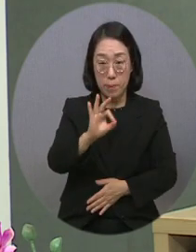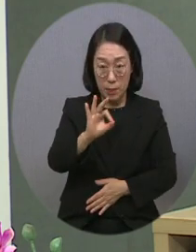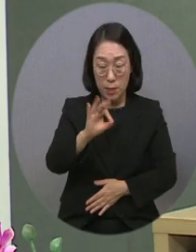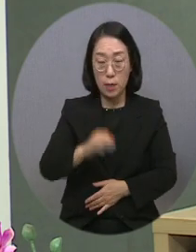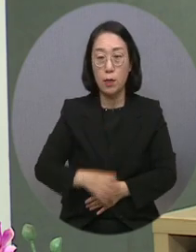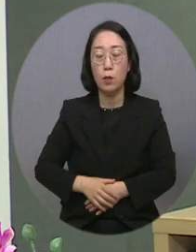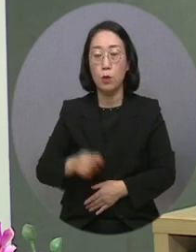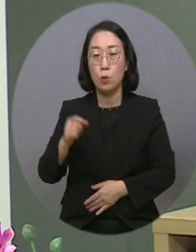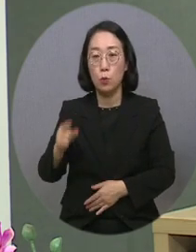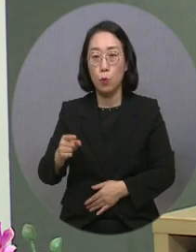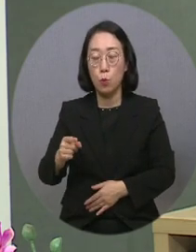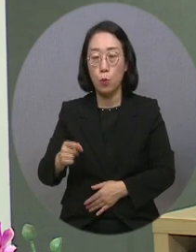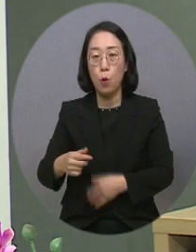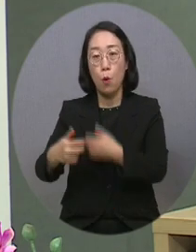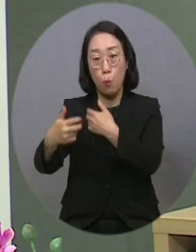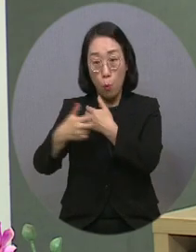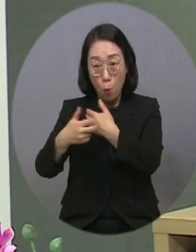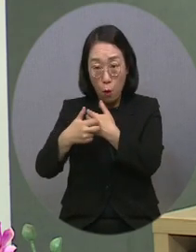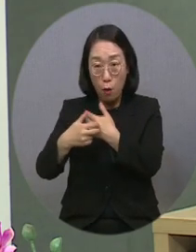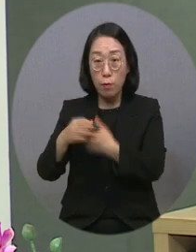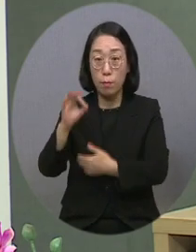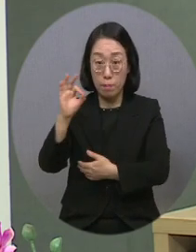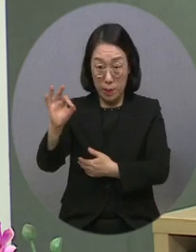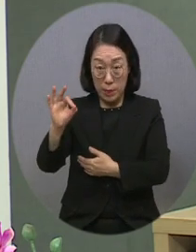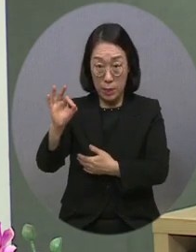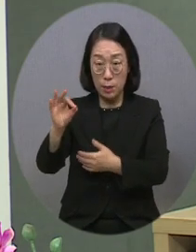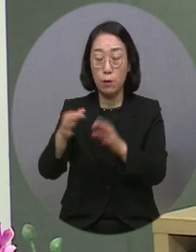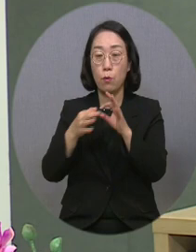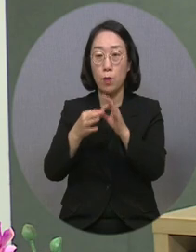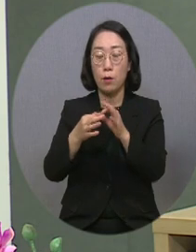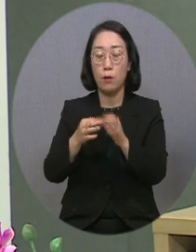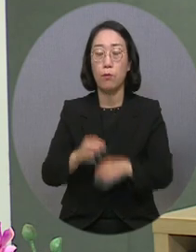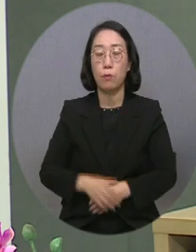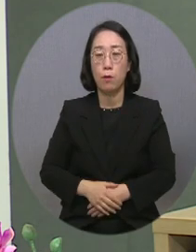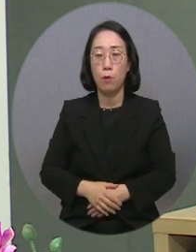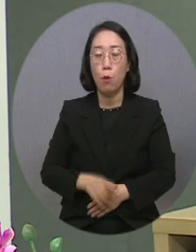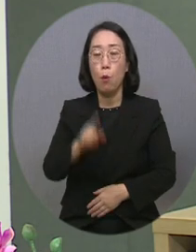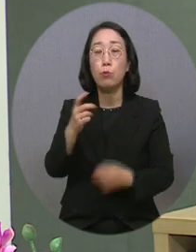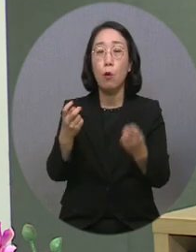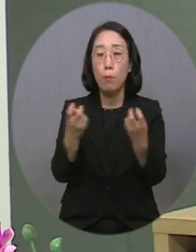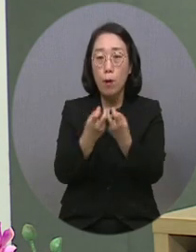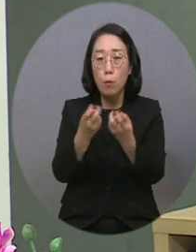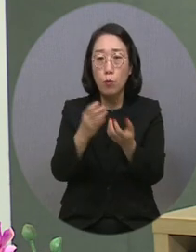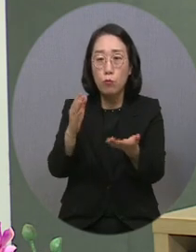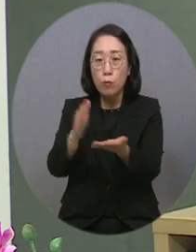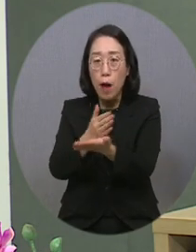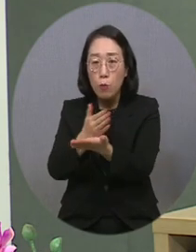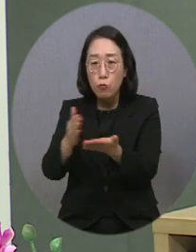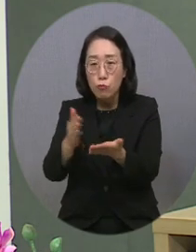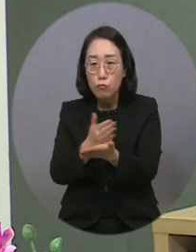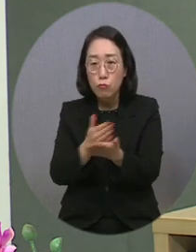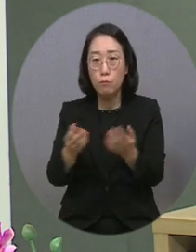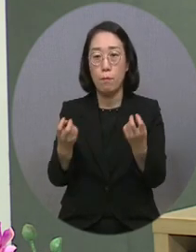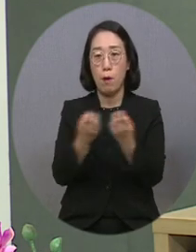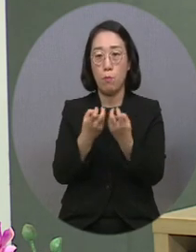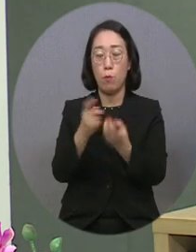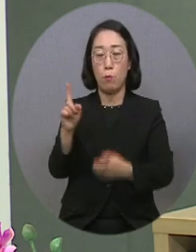지원을 하신 걸로 얘기가 됐는데 예. 어떤 방법으로 하는 겁니까? 그 예를 들어서